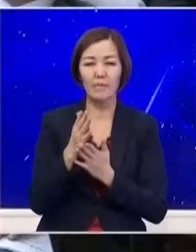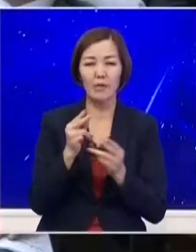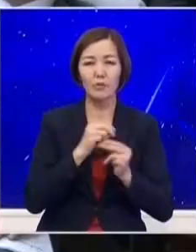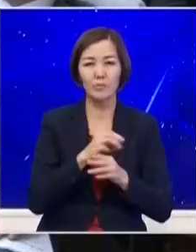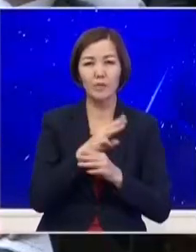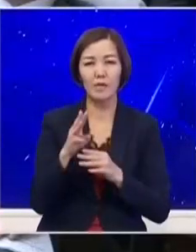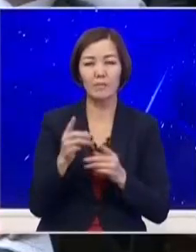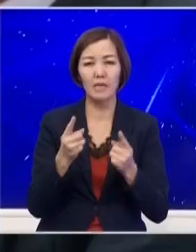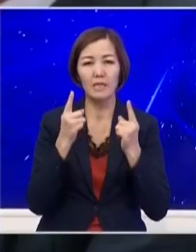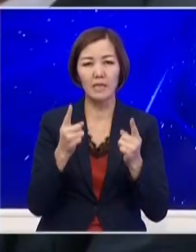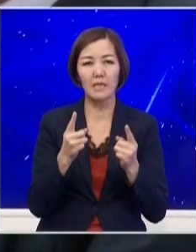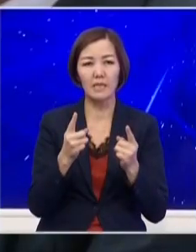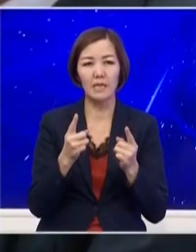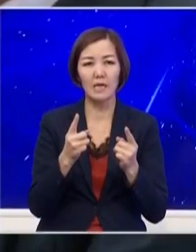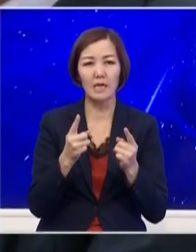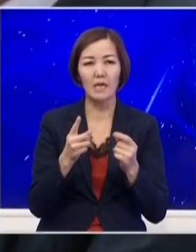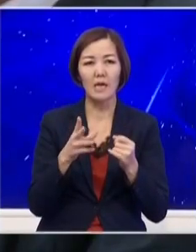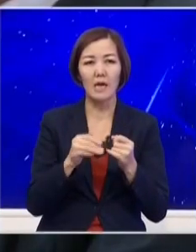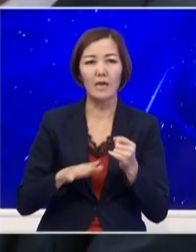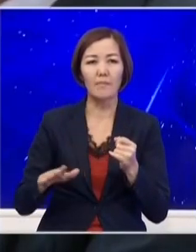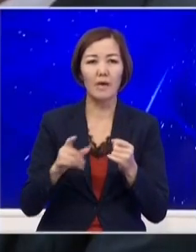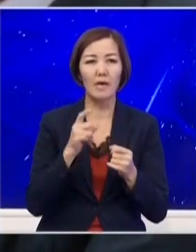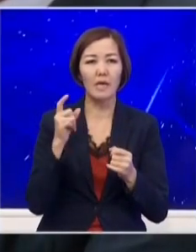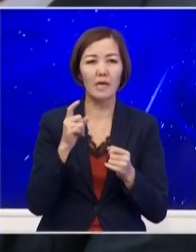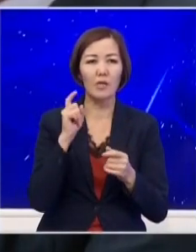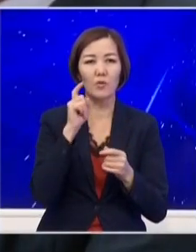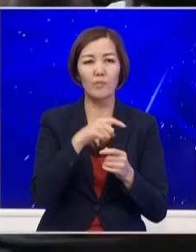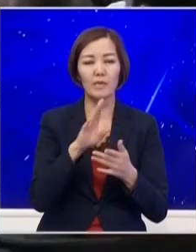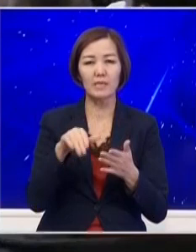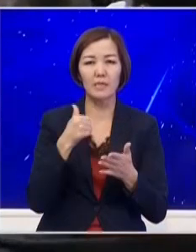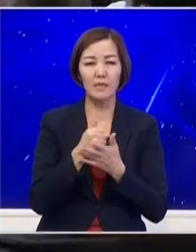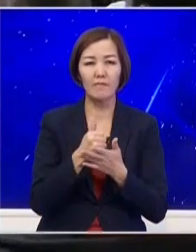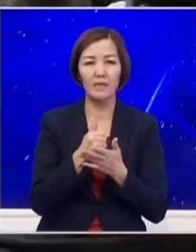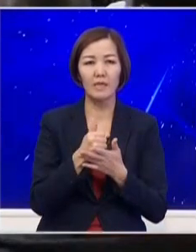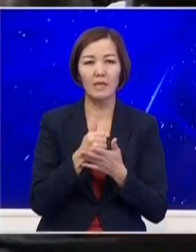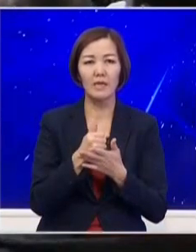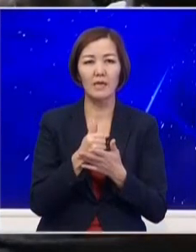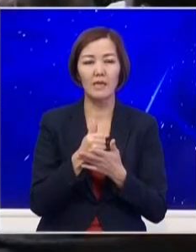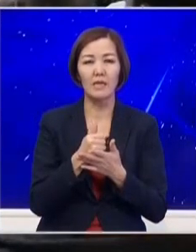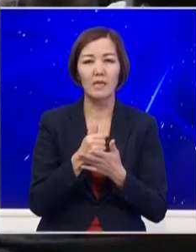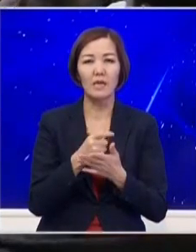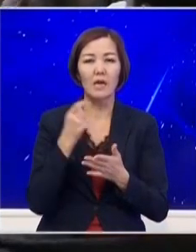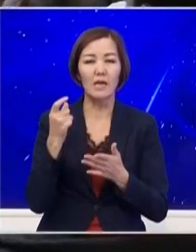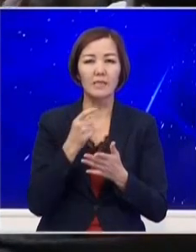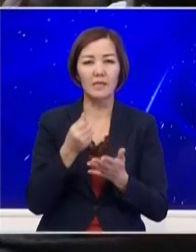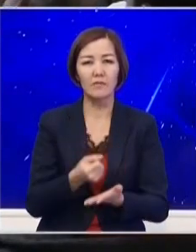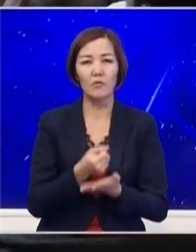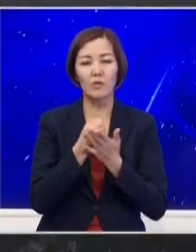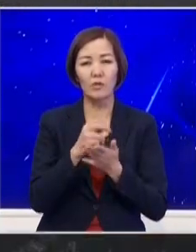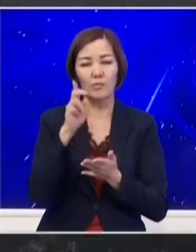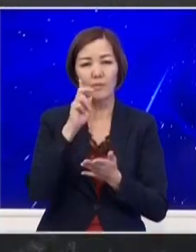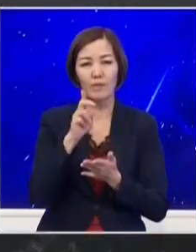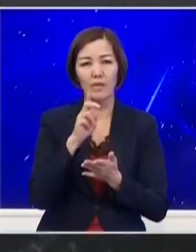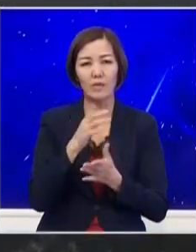қамтылған ең ірі секторы. Аймақ экономикасының негізгісі. Алтай Досымбаевтың айтуынша, шаруаларды қолдауға мемлекет